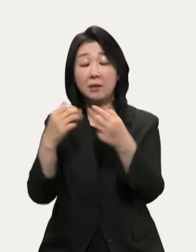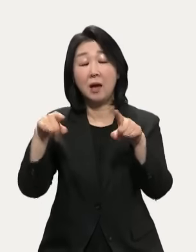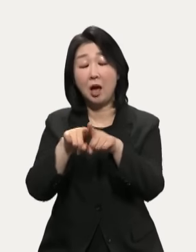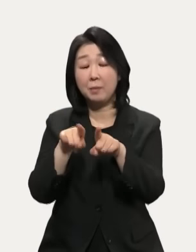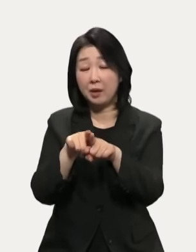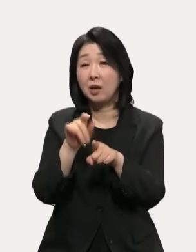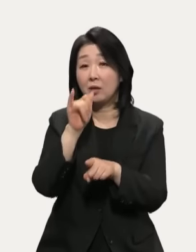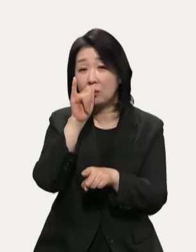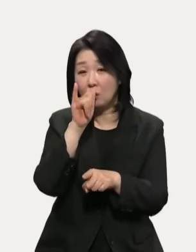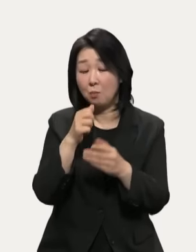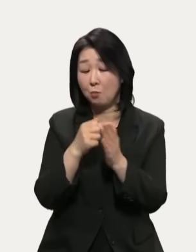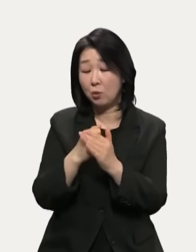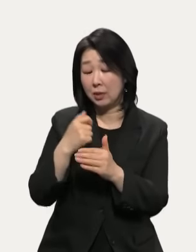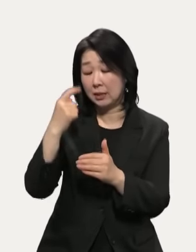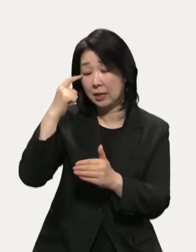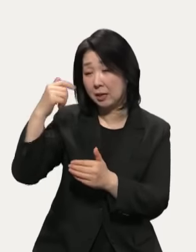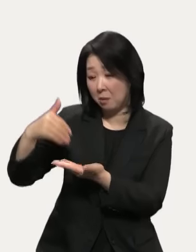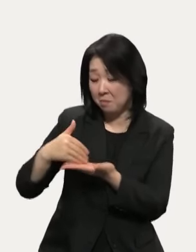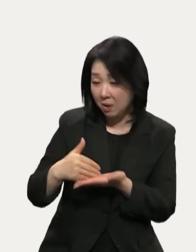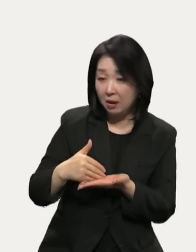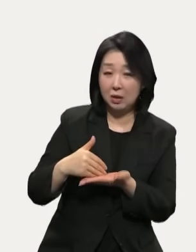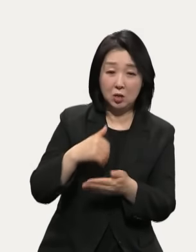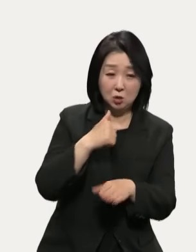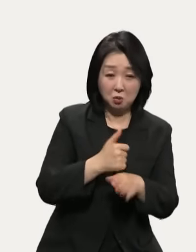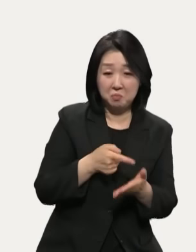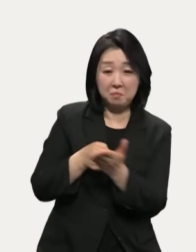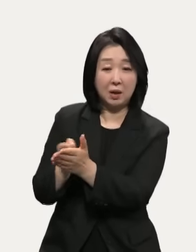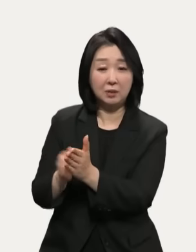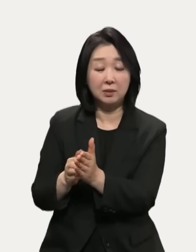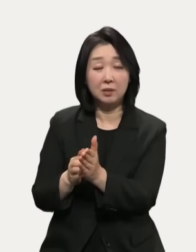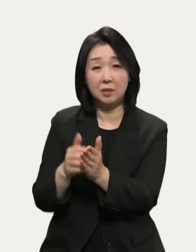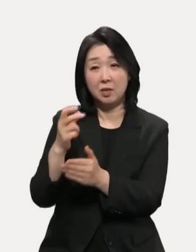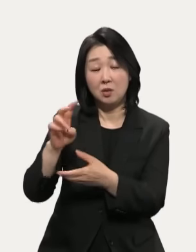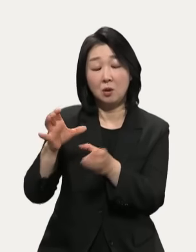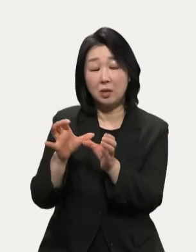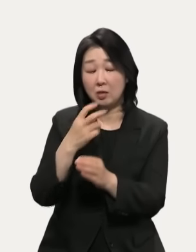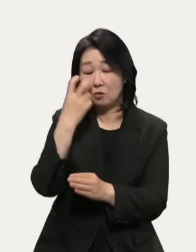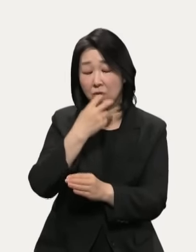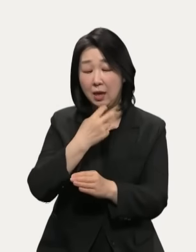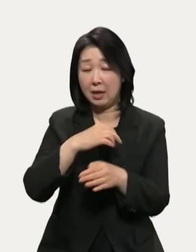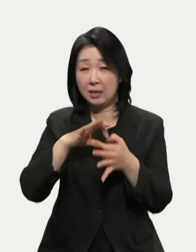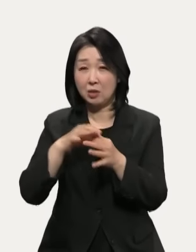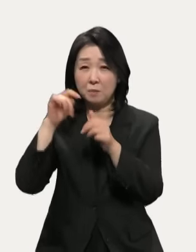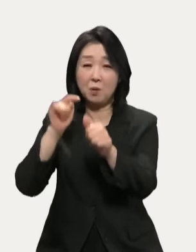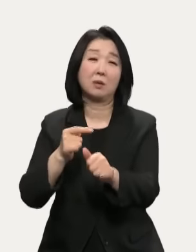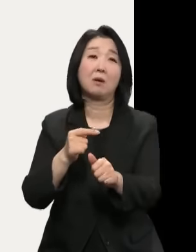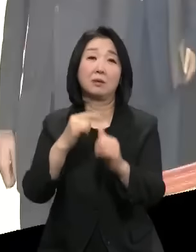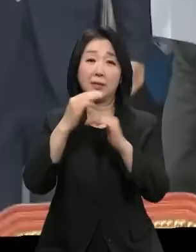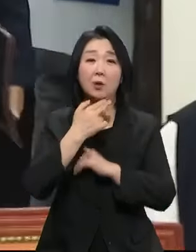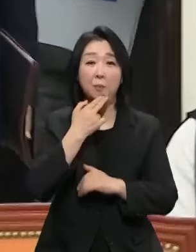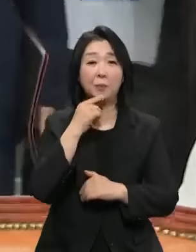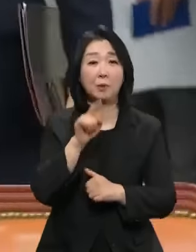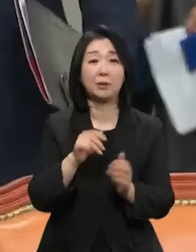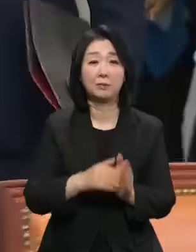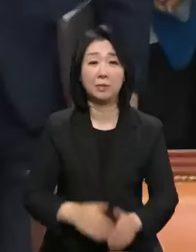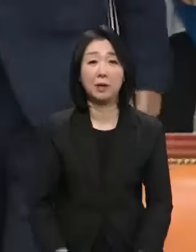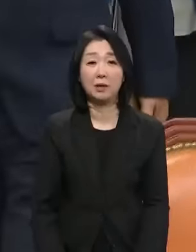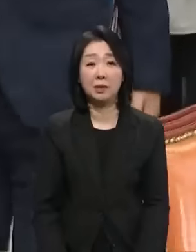위치하고 있던 본인에게 의견을 구해 의견을 제시했다면서 여단장에게 수색 계속을 명령한 사실이 없다고 밝혀왔습니다.